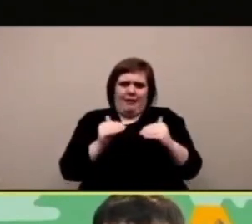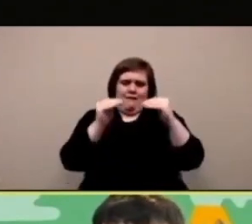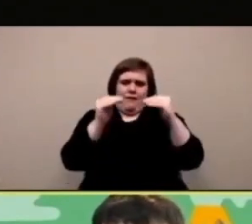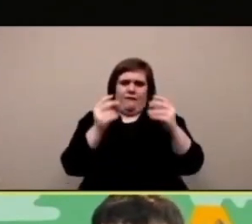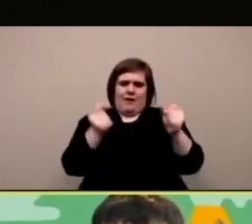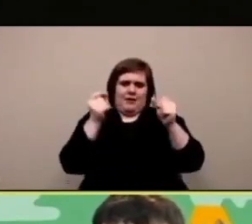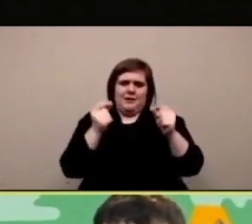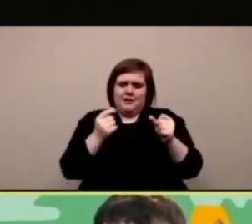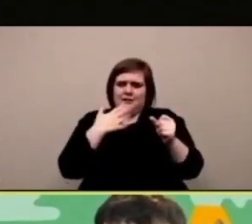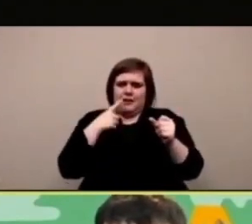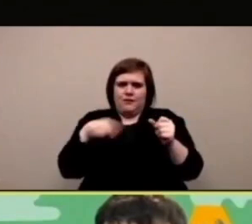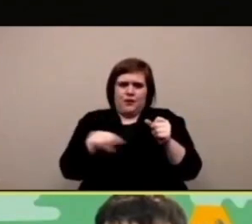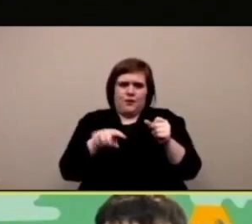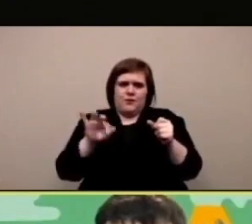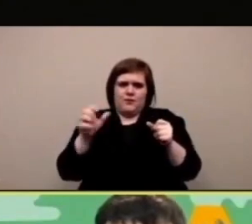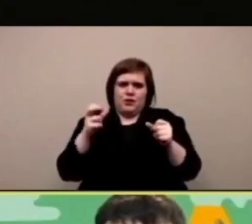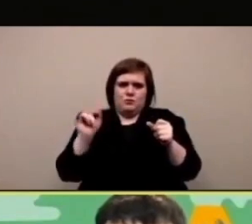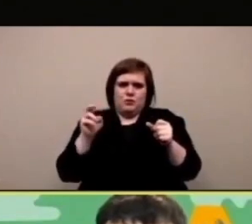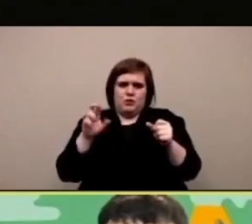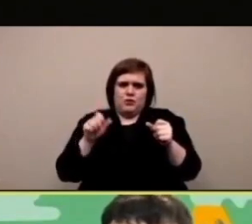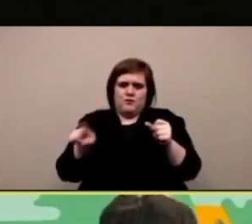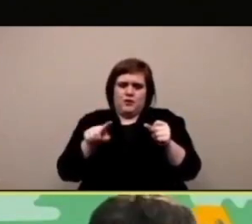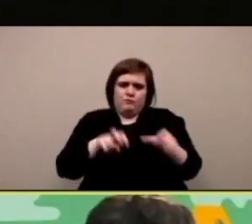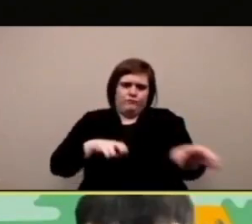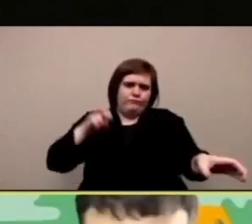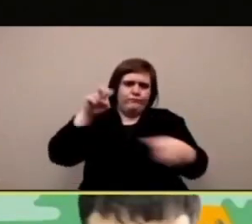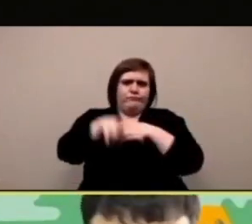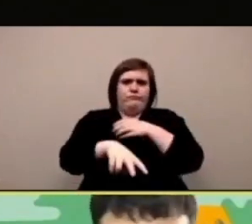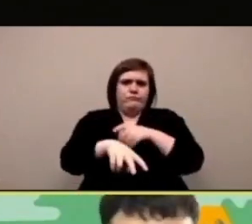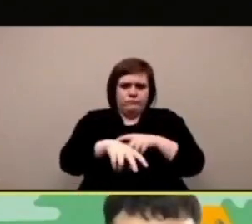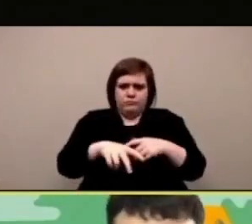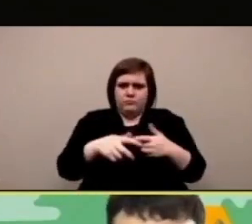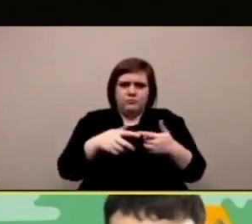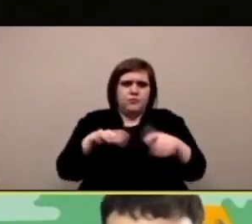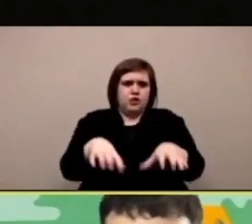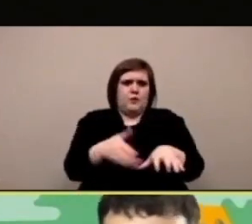様々なコスチュームをトライしましたいいですね気に入りました